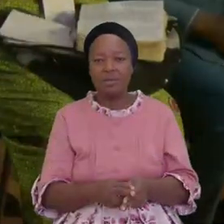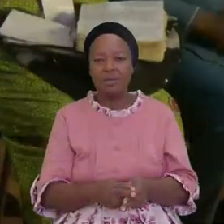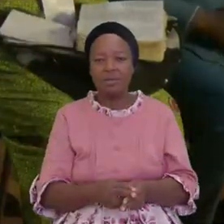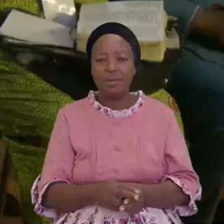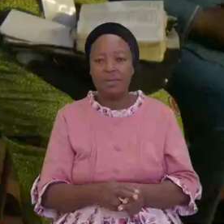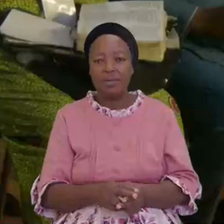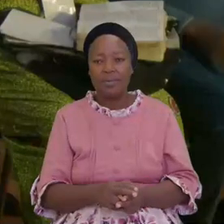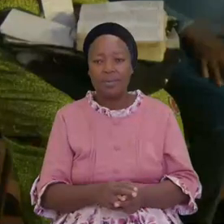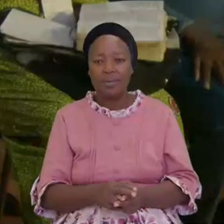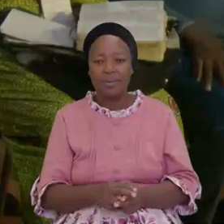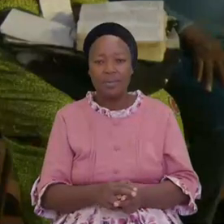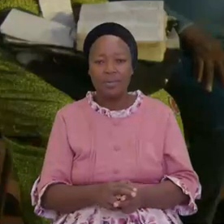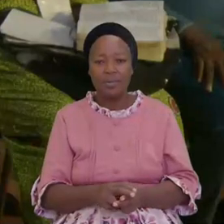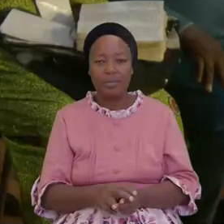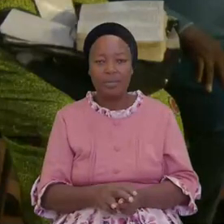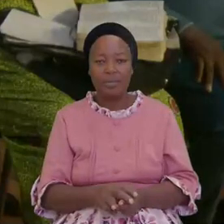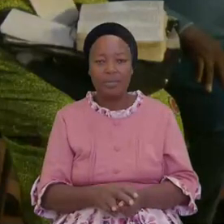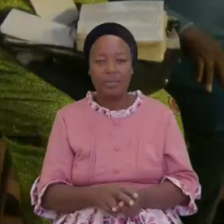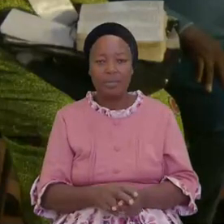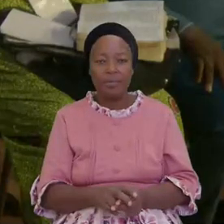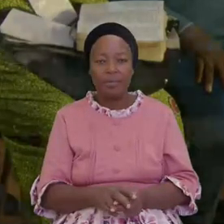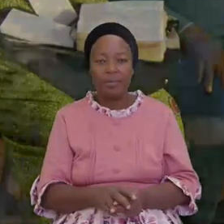ces bénédictions te parviendront ce soir.